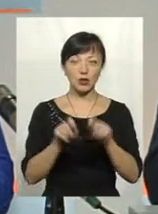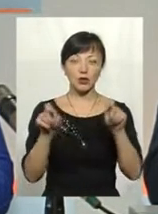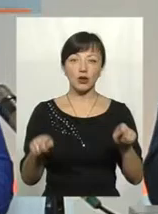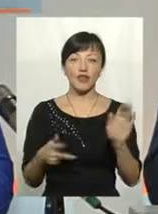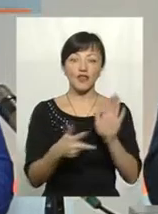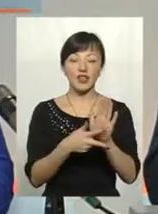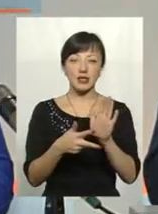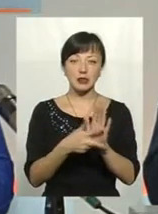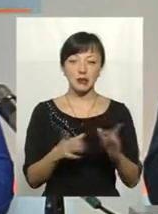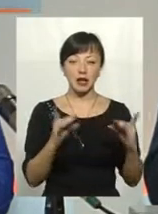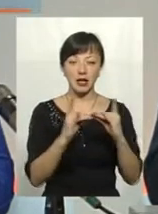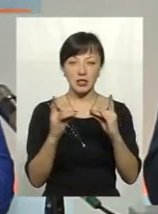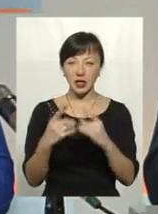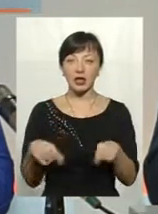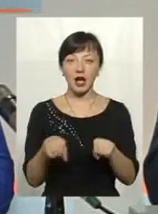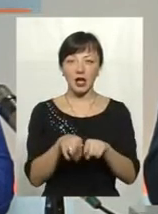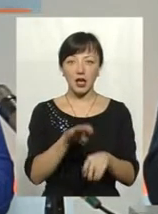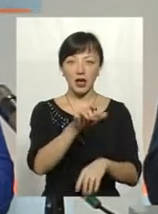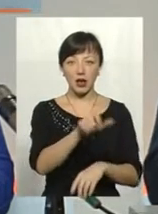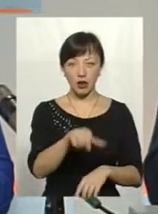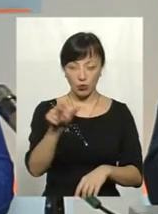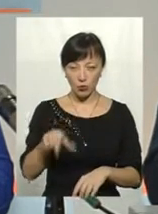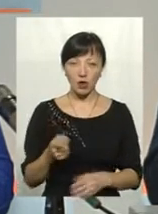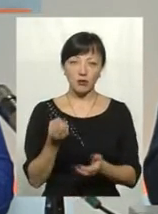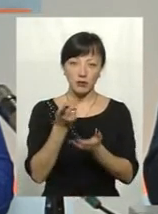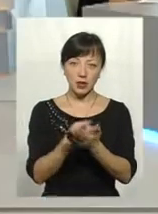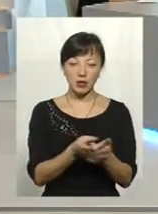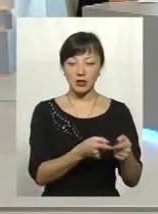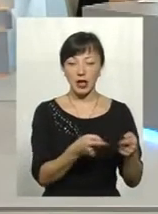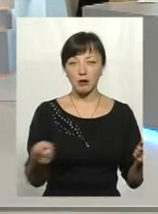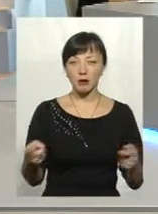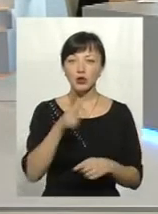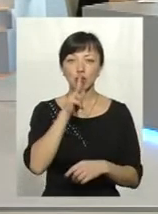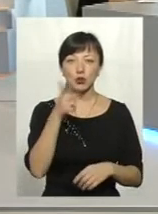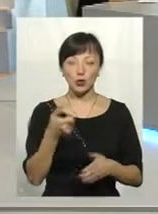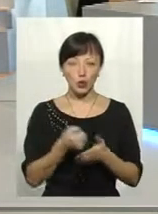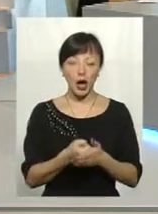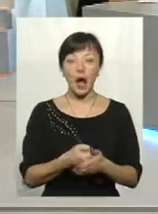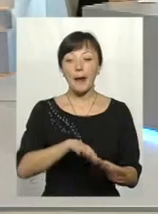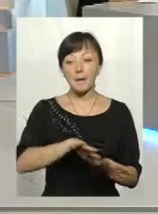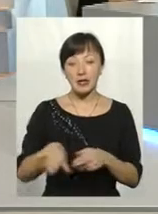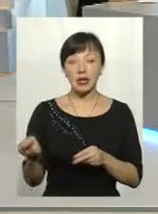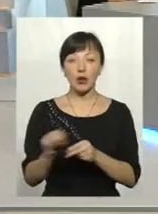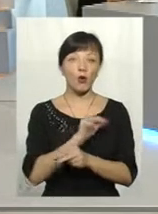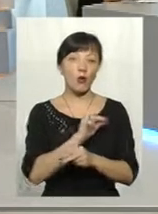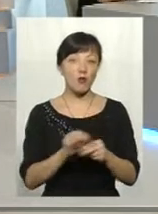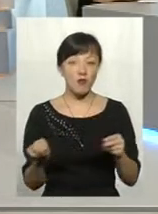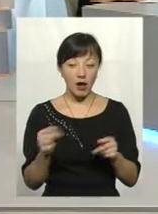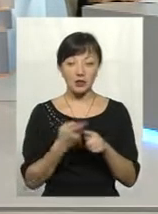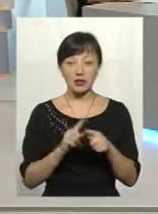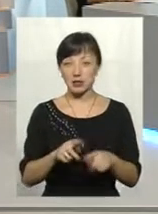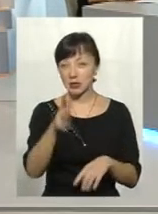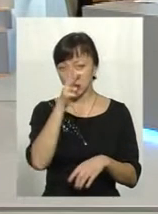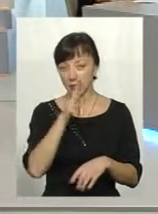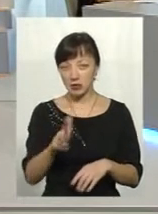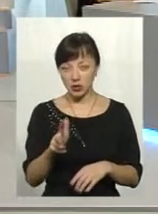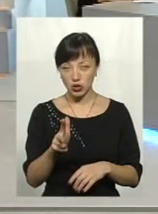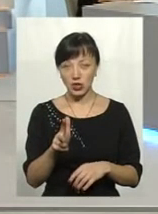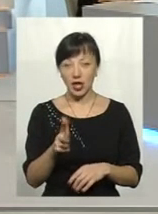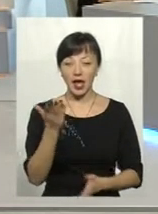8 таких ліжок, і такі пацієнти госпіталізуються на термін до 3 місяців. Після того, коли вони пройдуть курс цей трьохмісячний